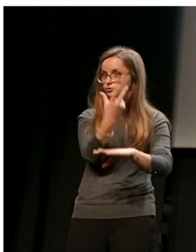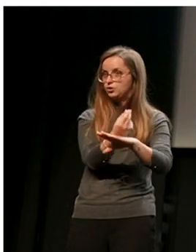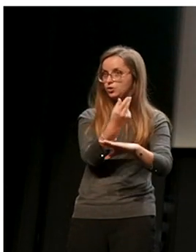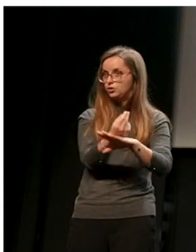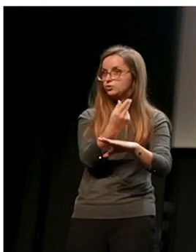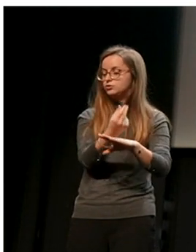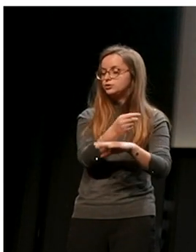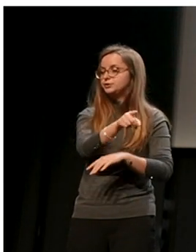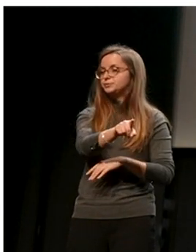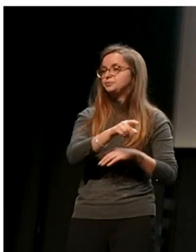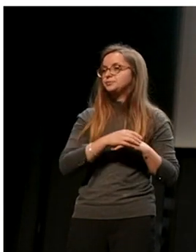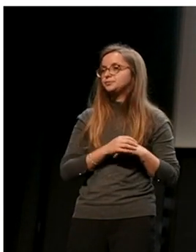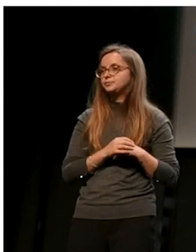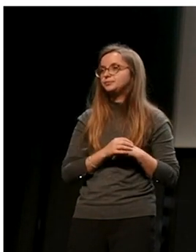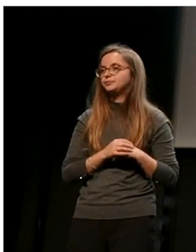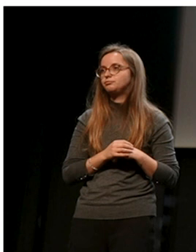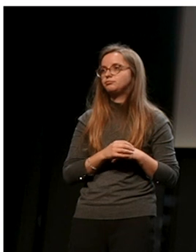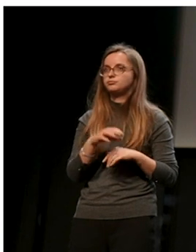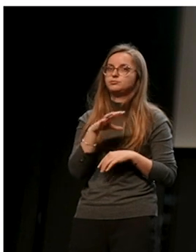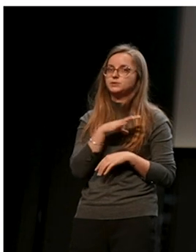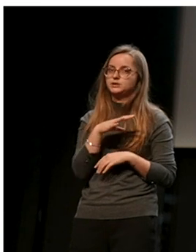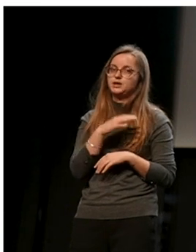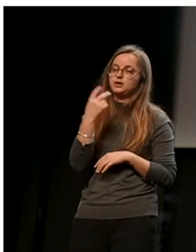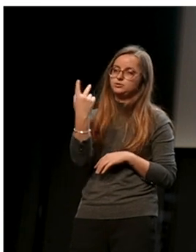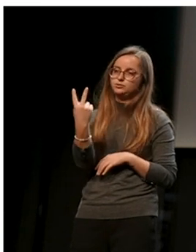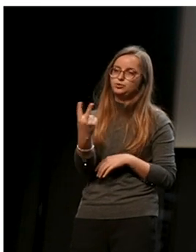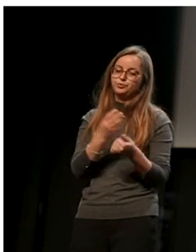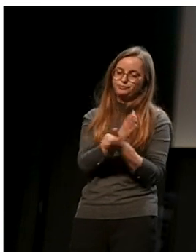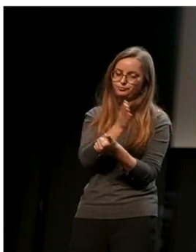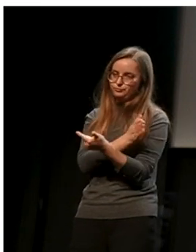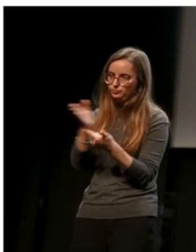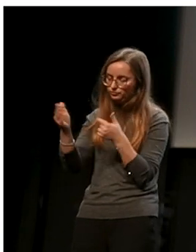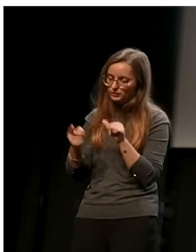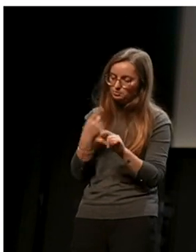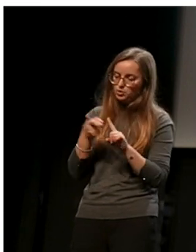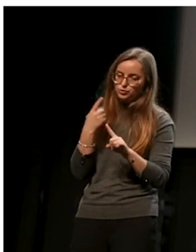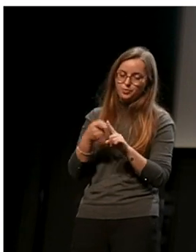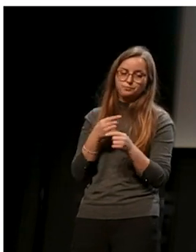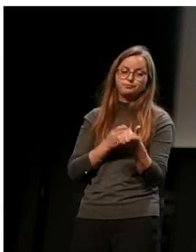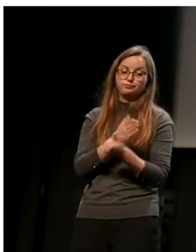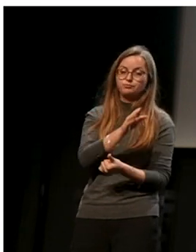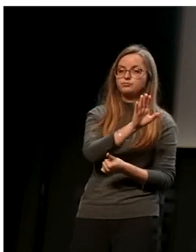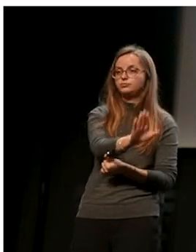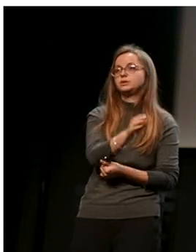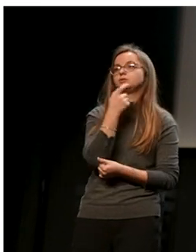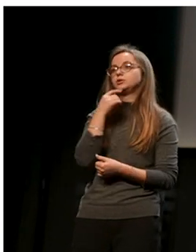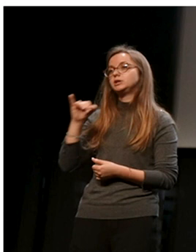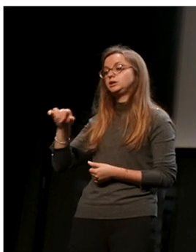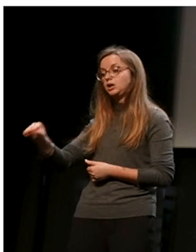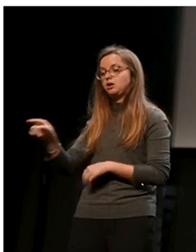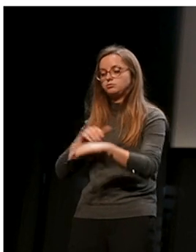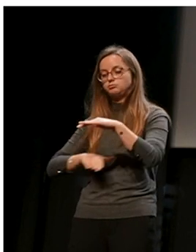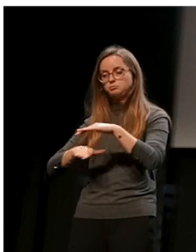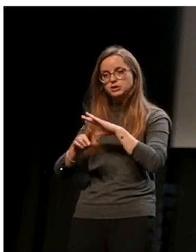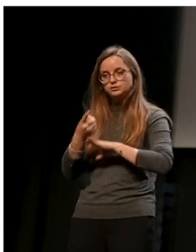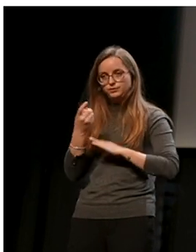l'IA, il y a deux éléments qui étaient importants, c'était bien évidemment sur quoi se basent les IA. Ben, ils se basent